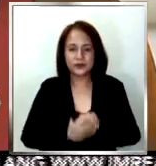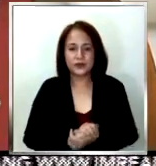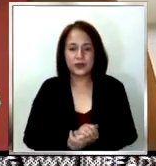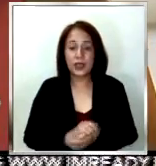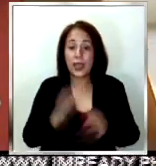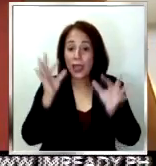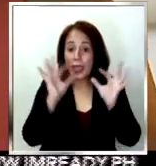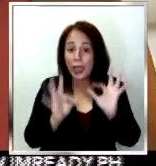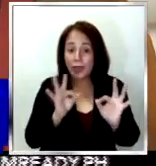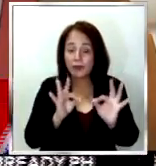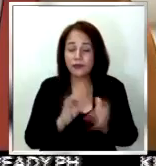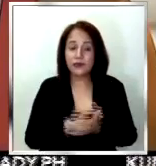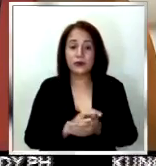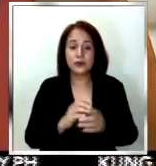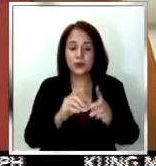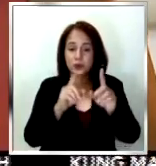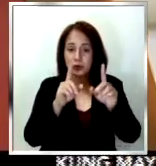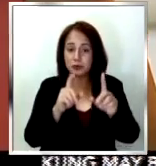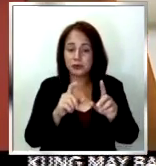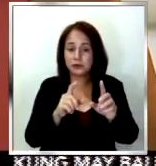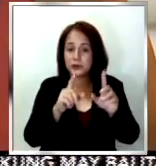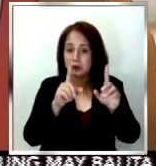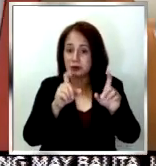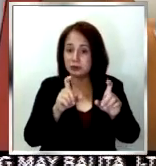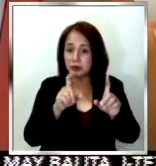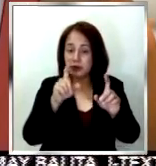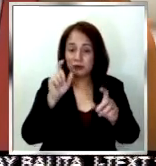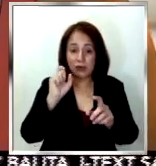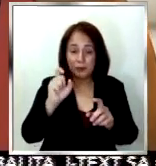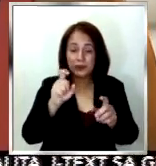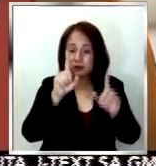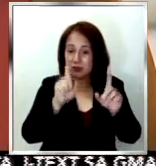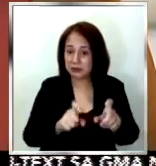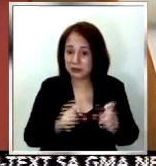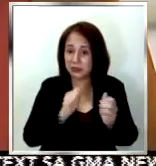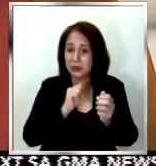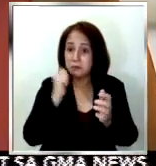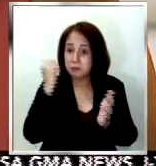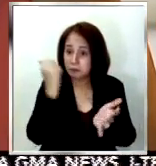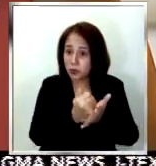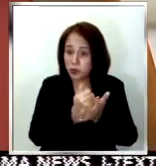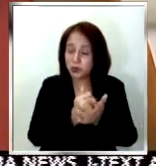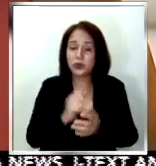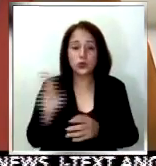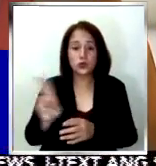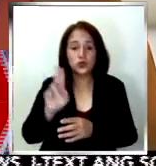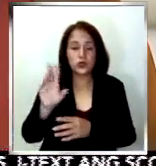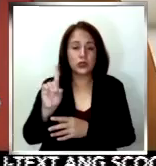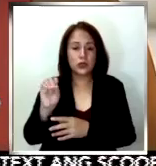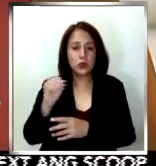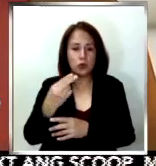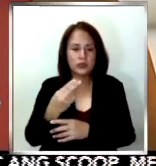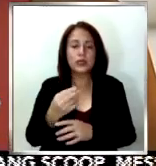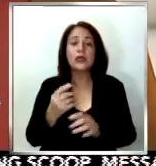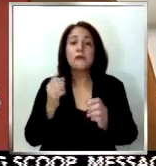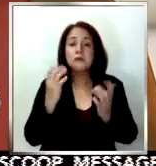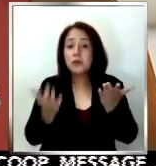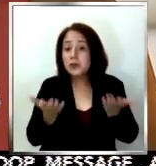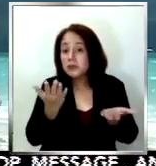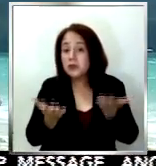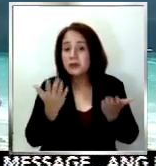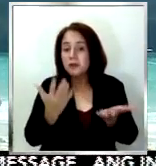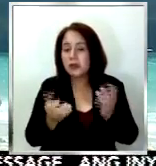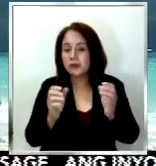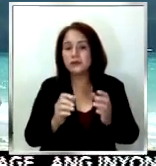will be approved for its use, no, ng Department of Health, then probably that will be a huge help